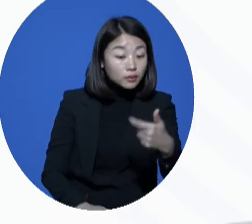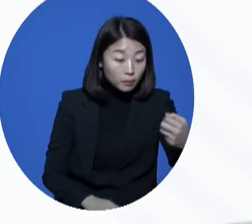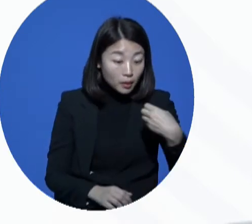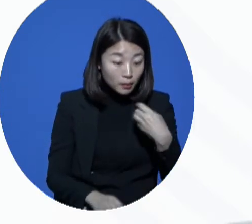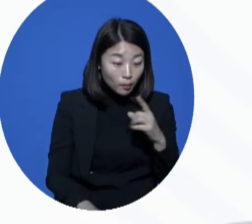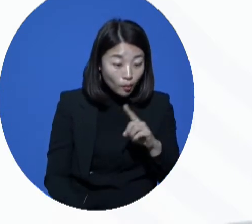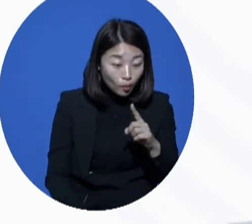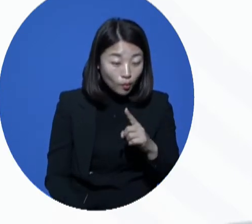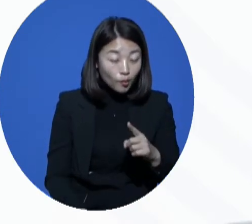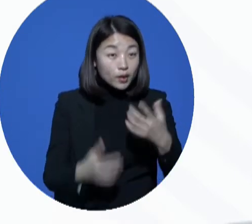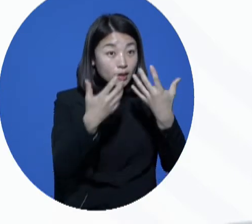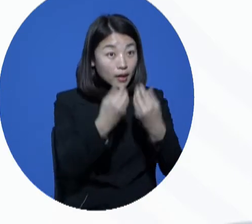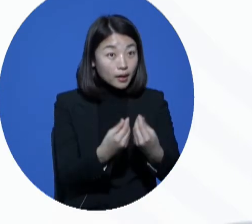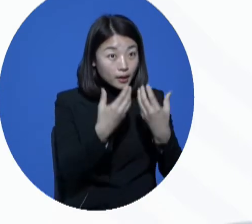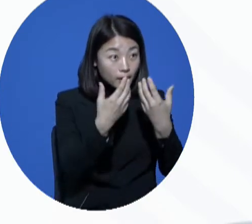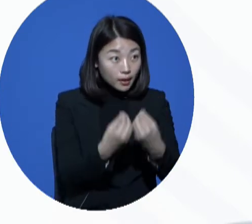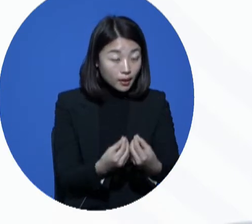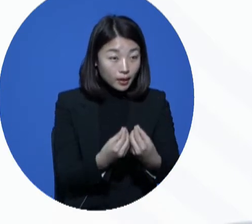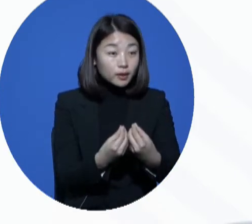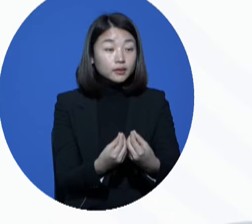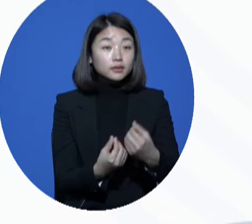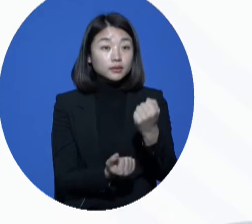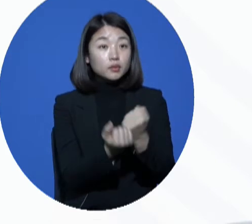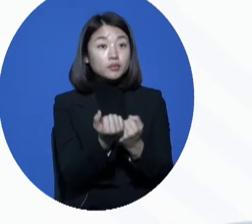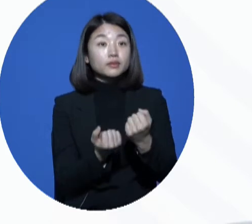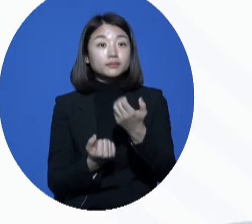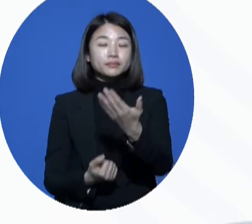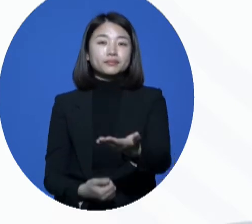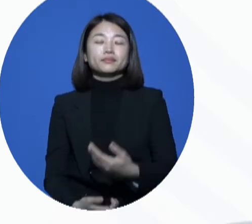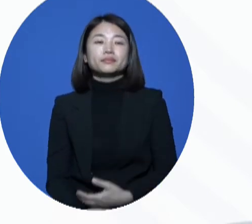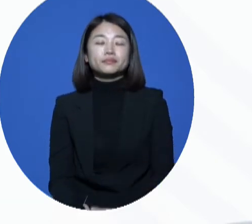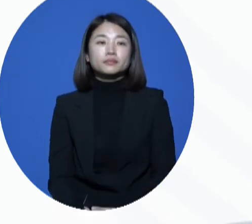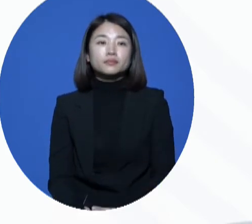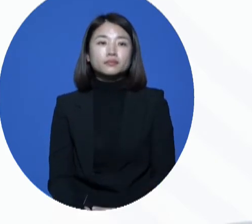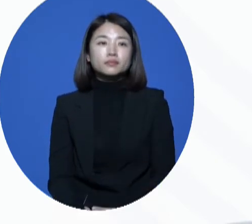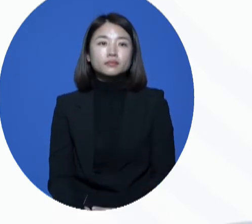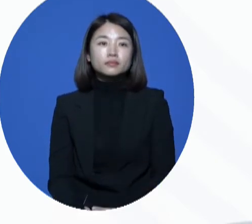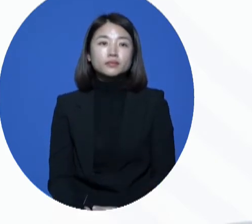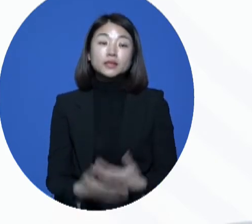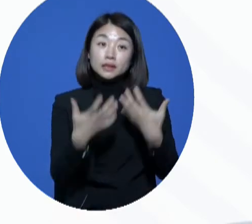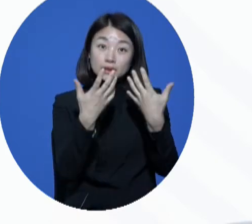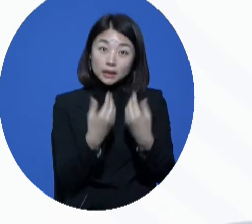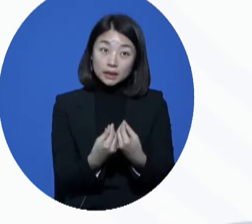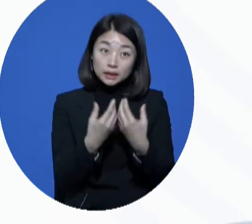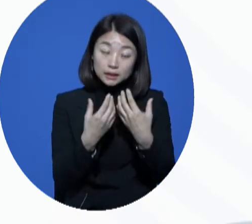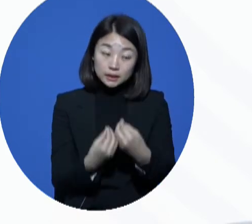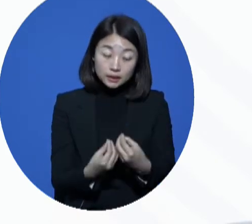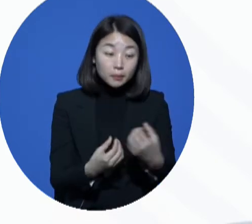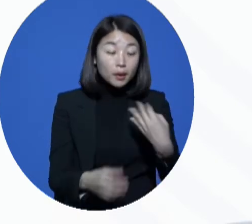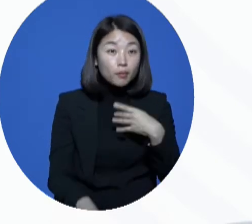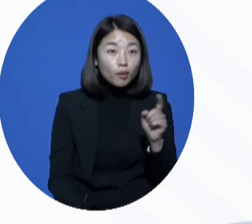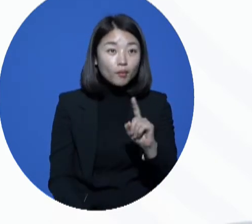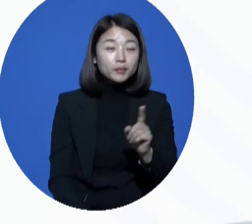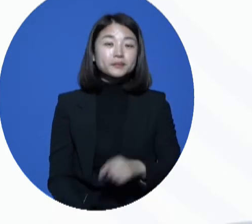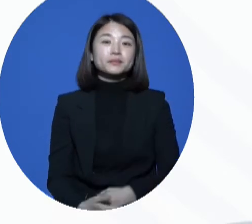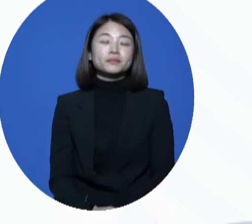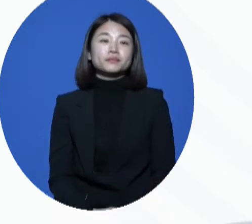가지 사례를 보내오셨습니다. 그 사례를 저희가 들을 수